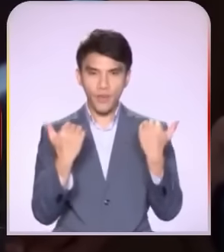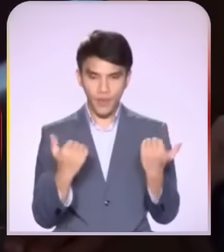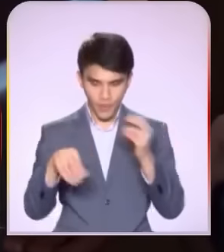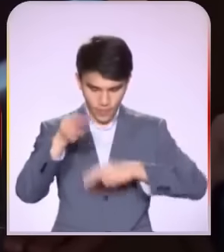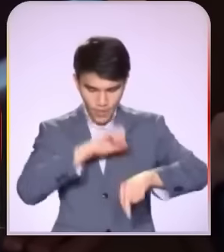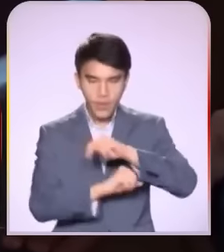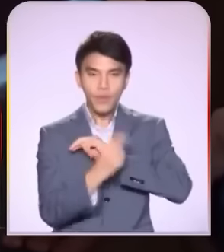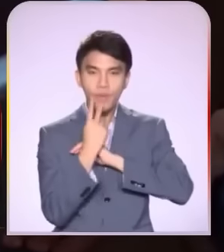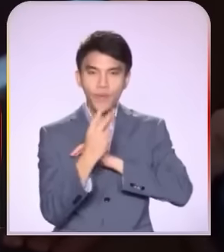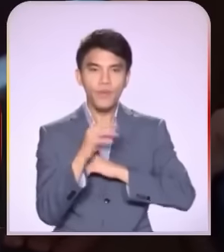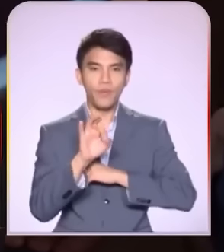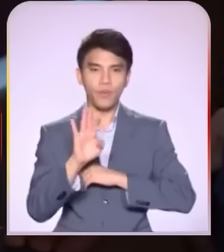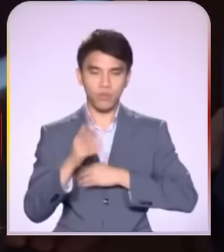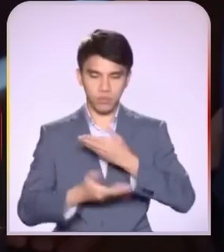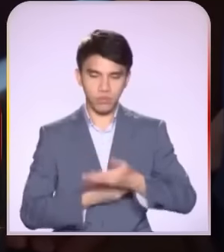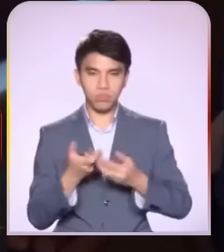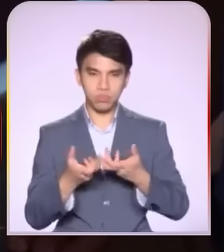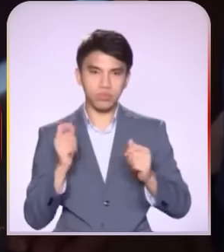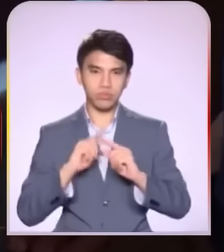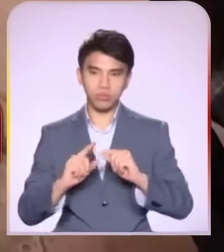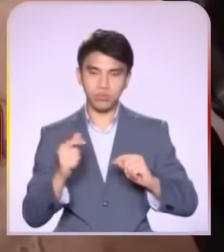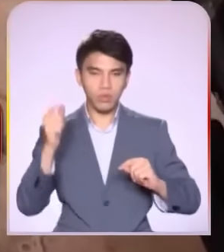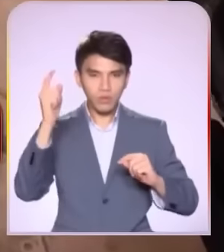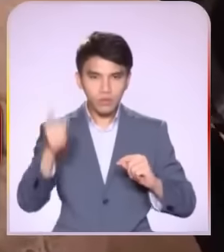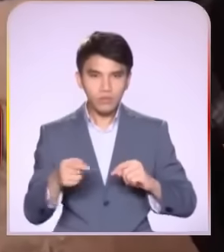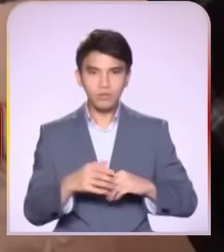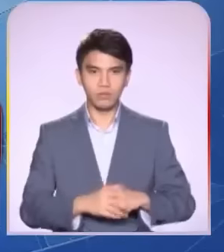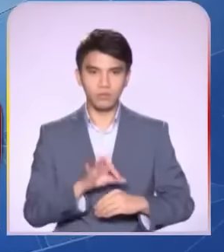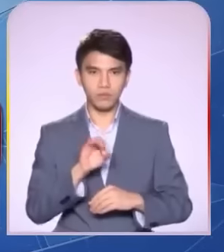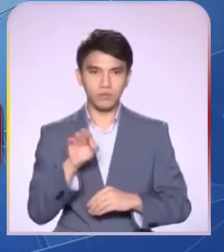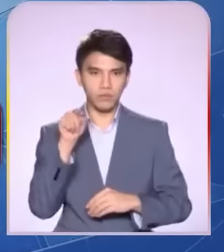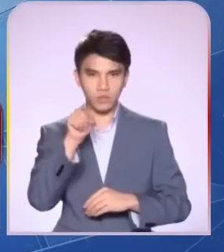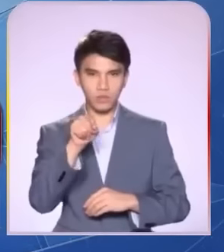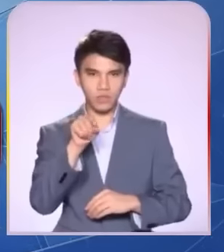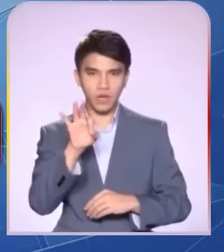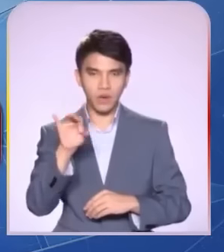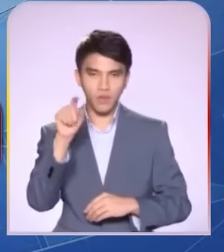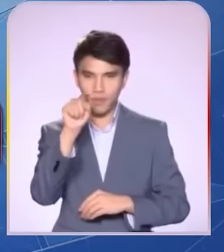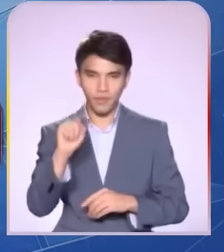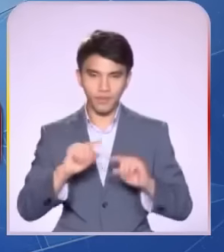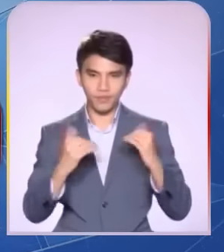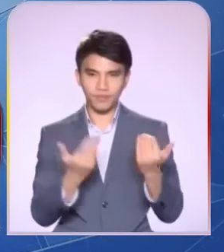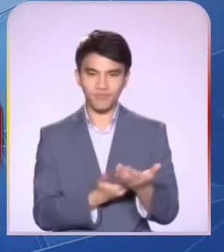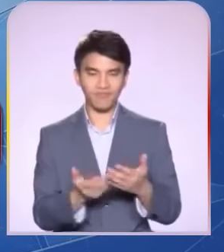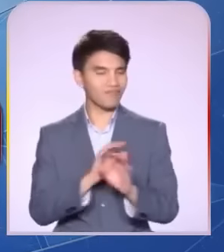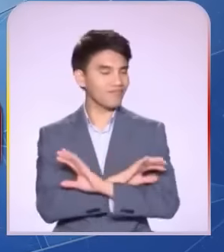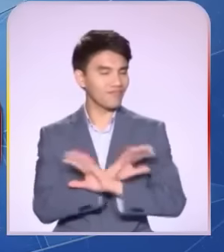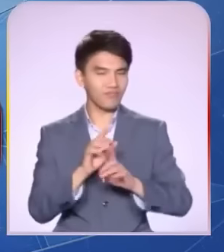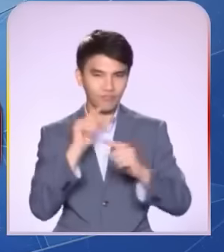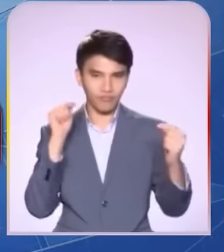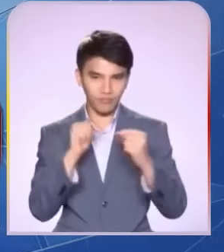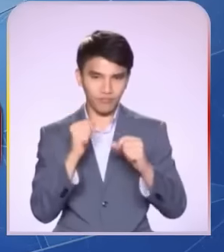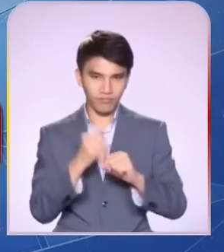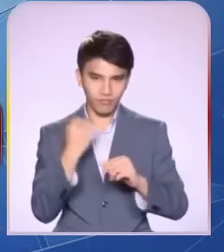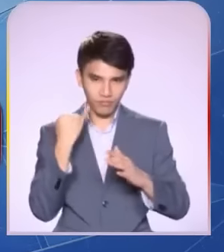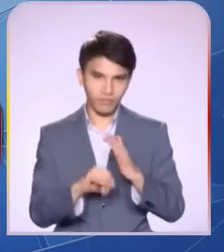การตรวจสอบจากการไลฟ์สดของร้านที่บอกว่าเป็นทองแท้ 99.99% แต่กลับไม่รับซื้อนั้นเข้าข่าย